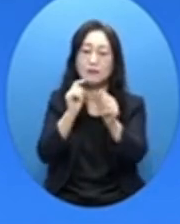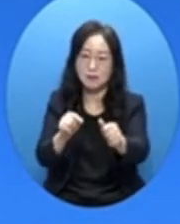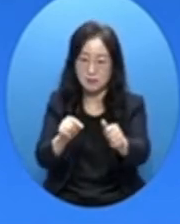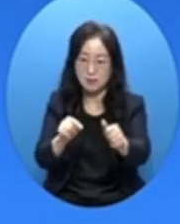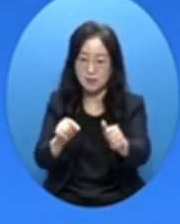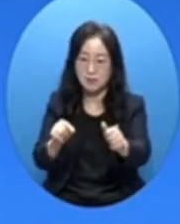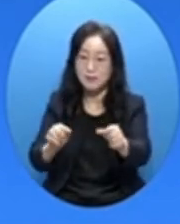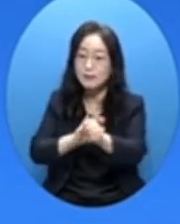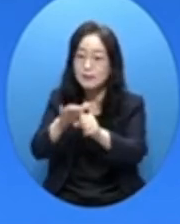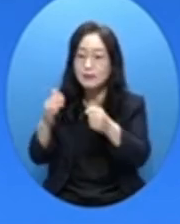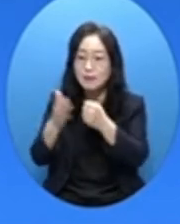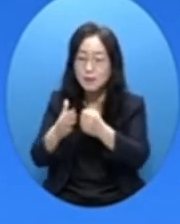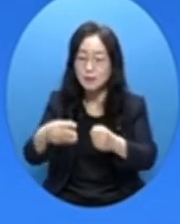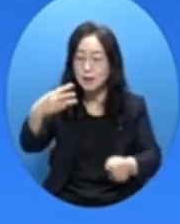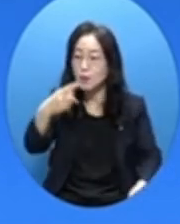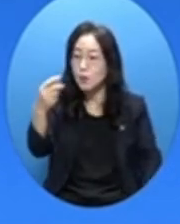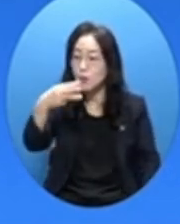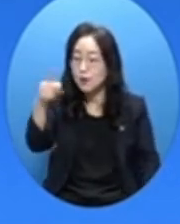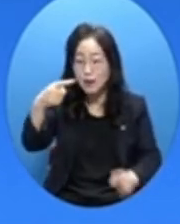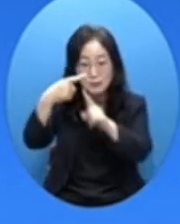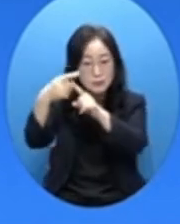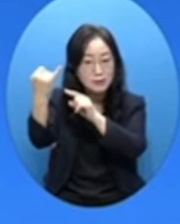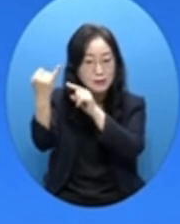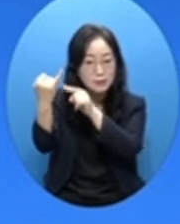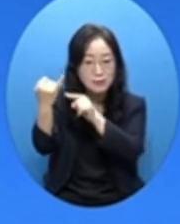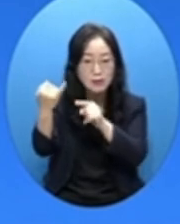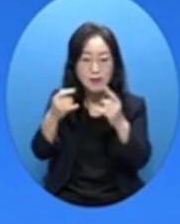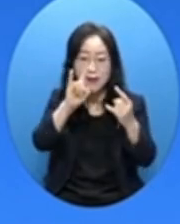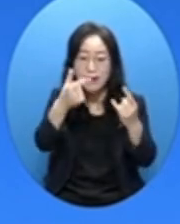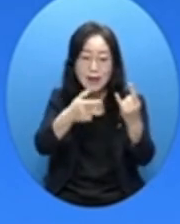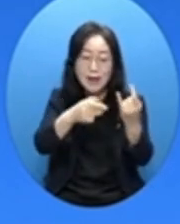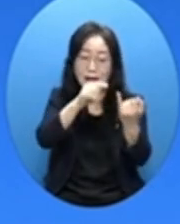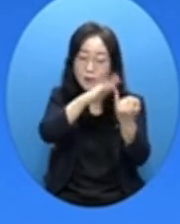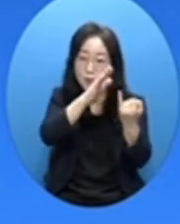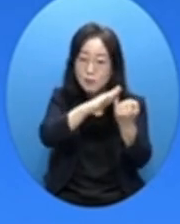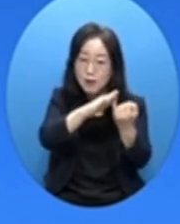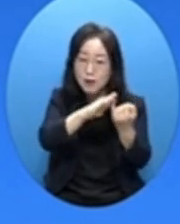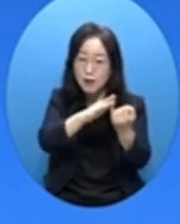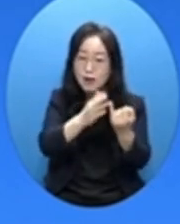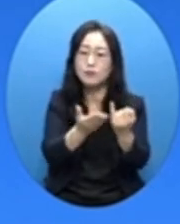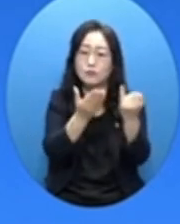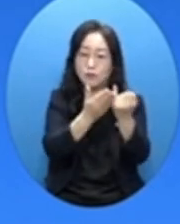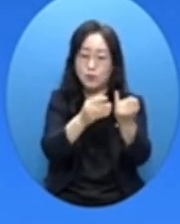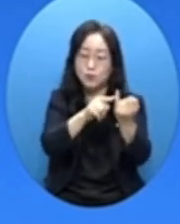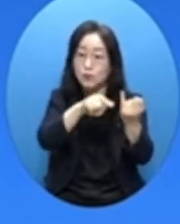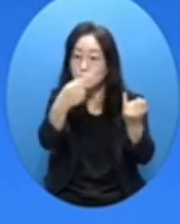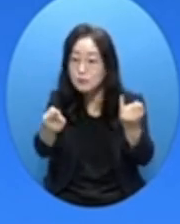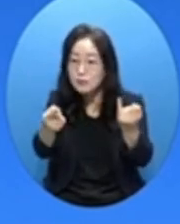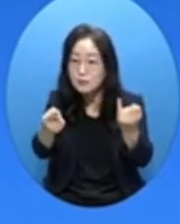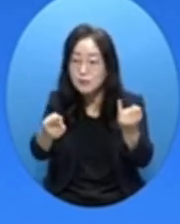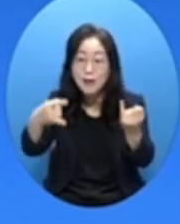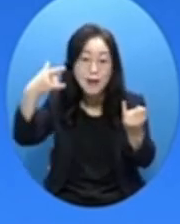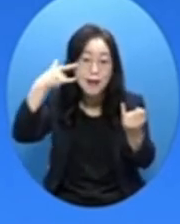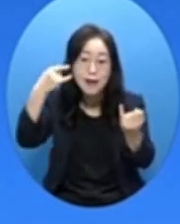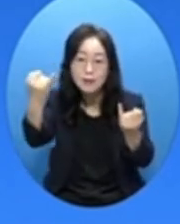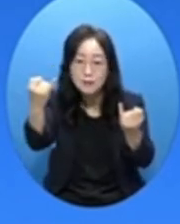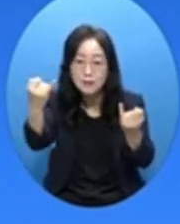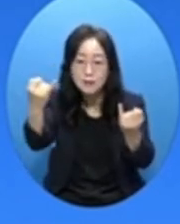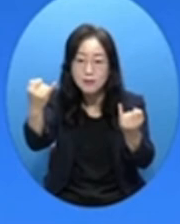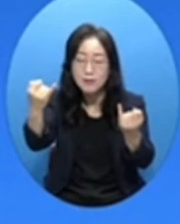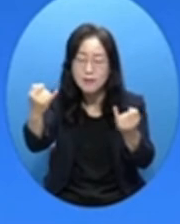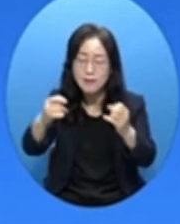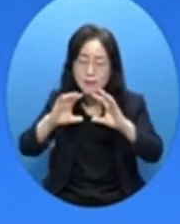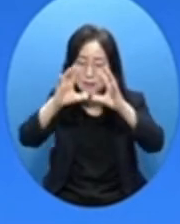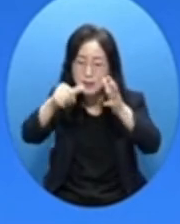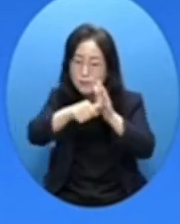때문에 로라라고 하는 간호사가 앤설리반을 탄생시켰고 앤설리반이 헬렌 켈러라고 하는